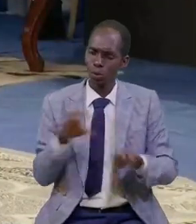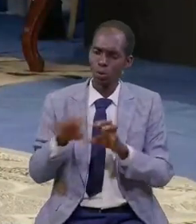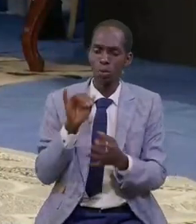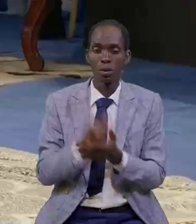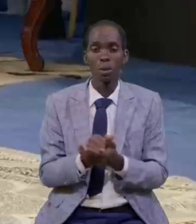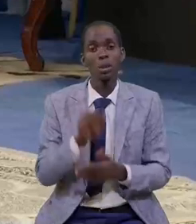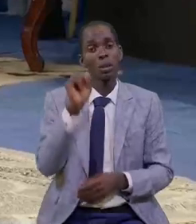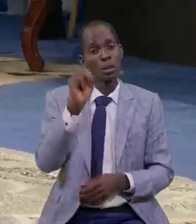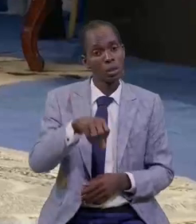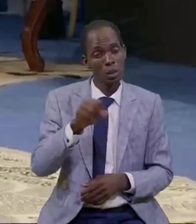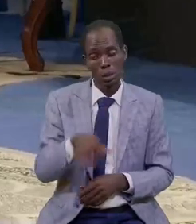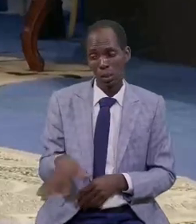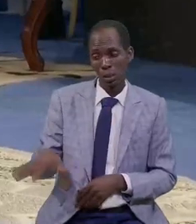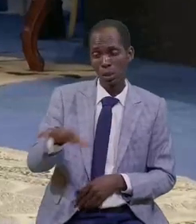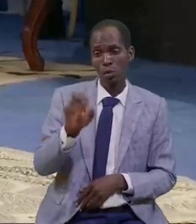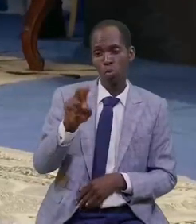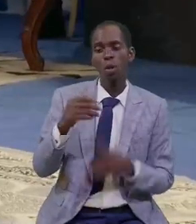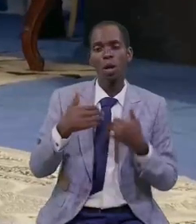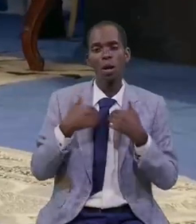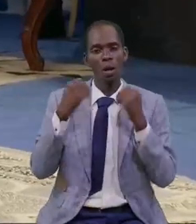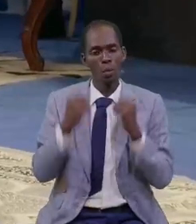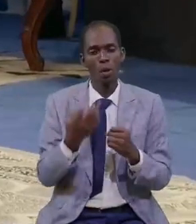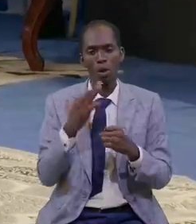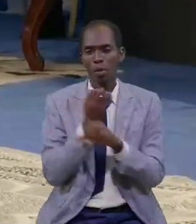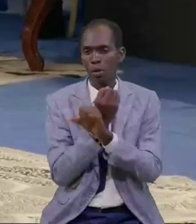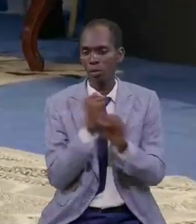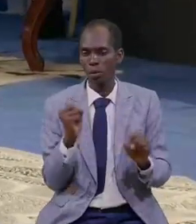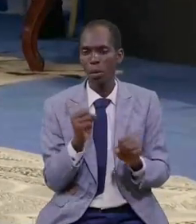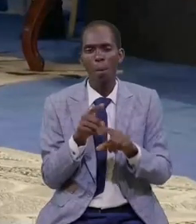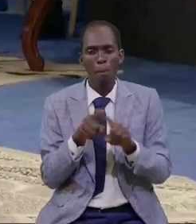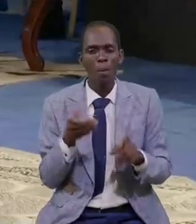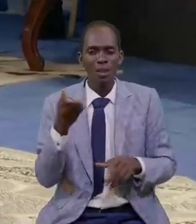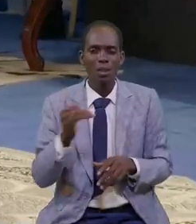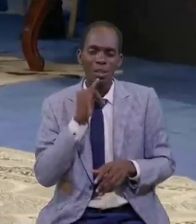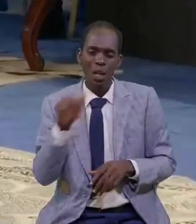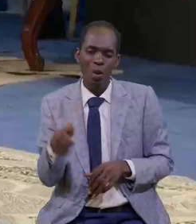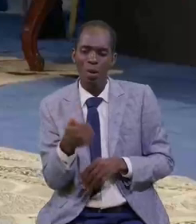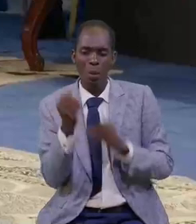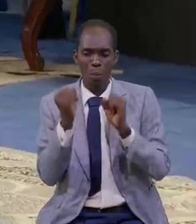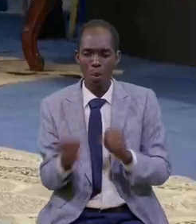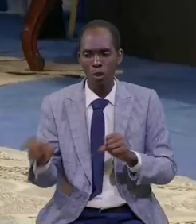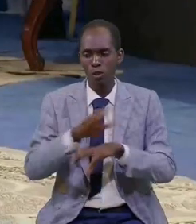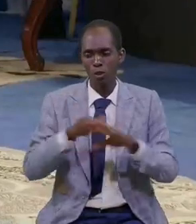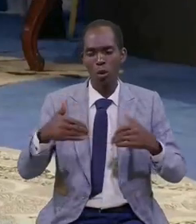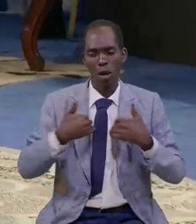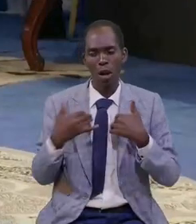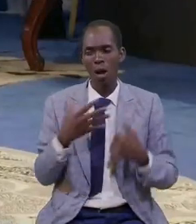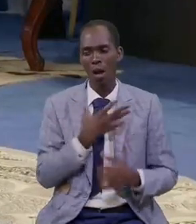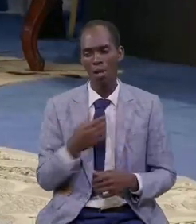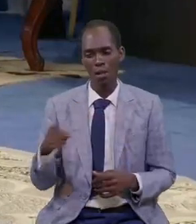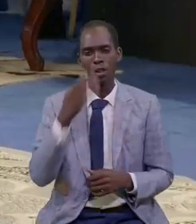salut ils savaient qu'il y avait un type de puissance qui n'avait pas la puissance sur les